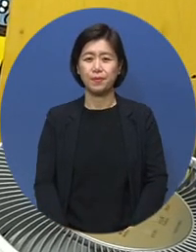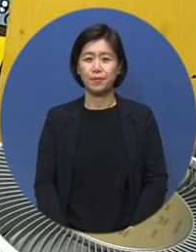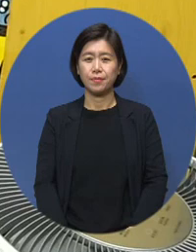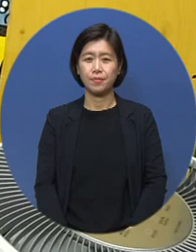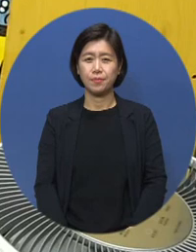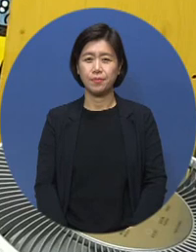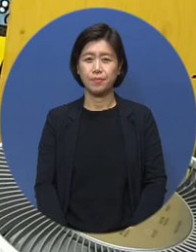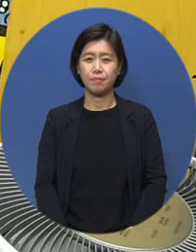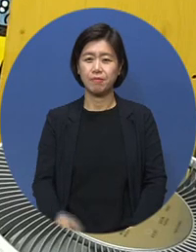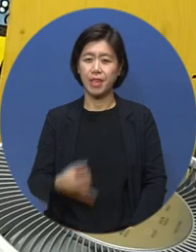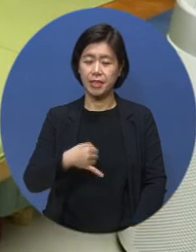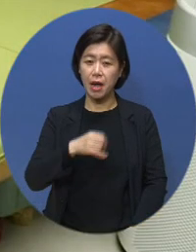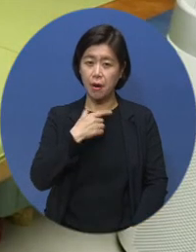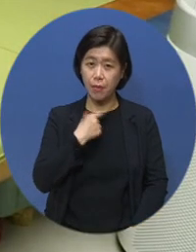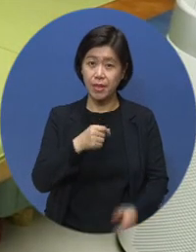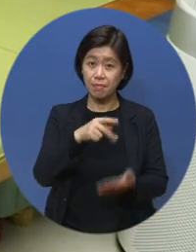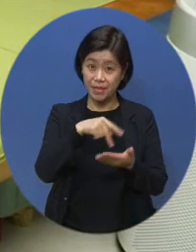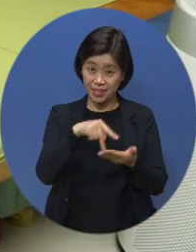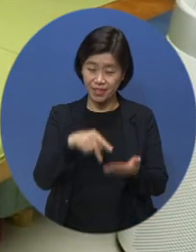절이면 진짜